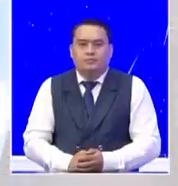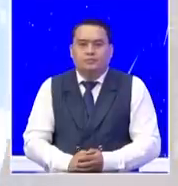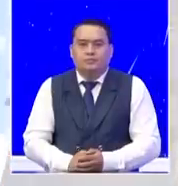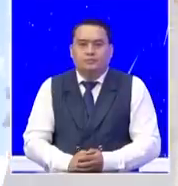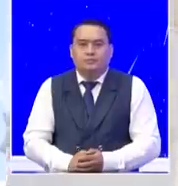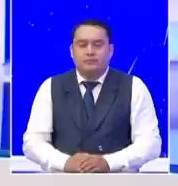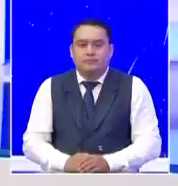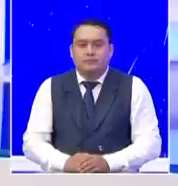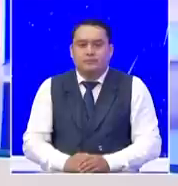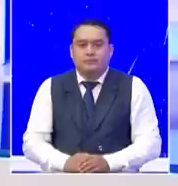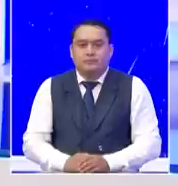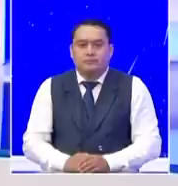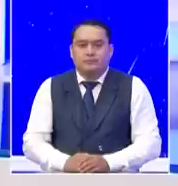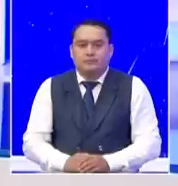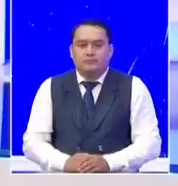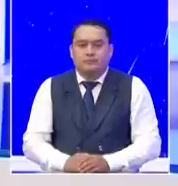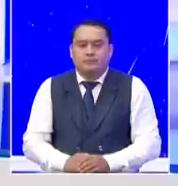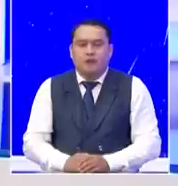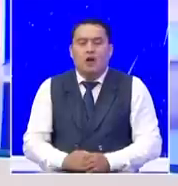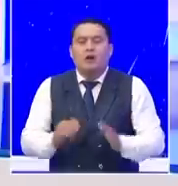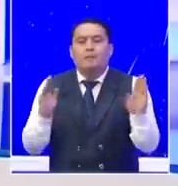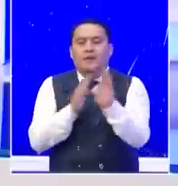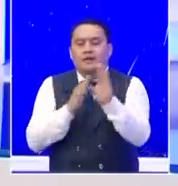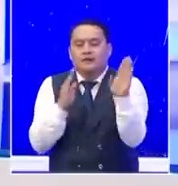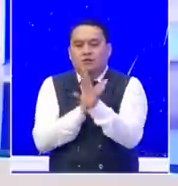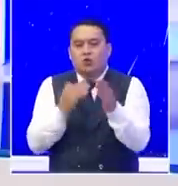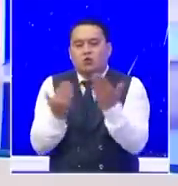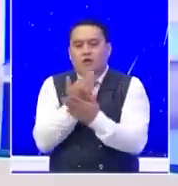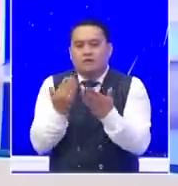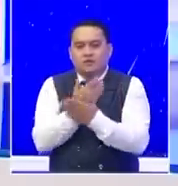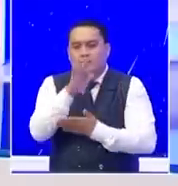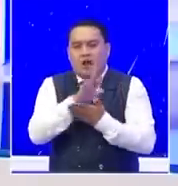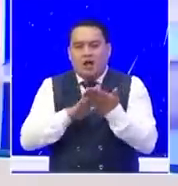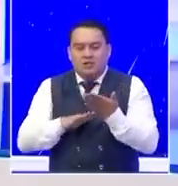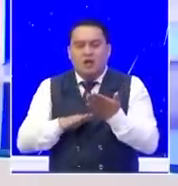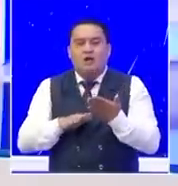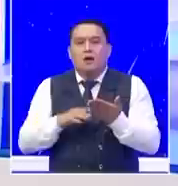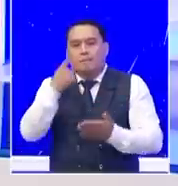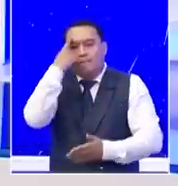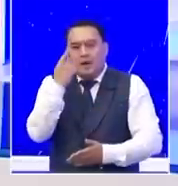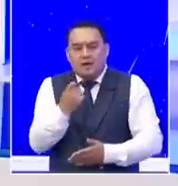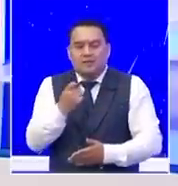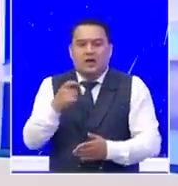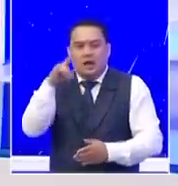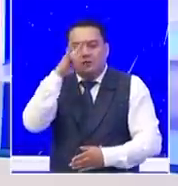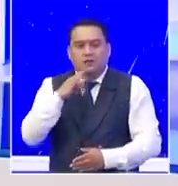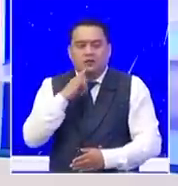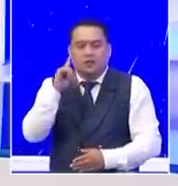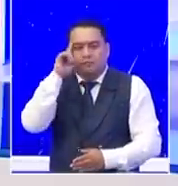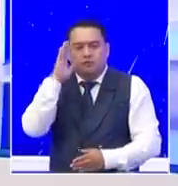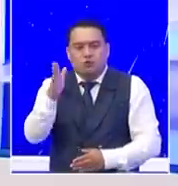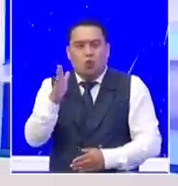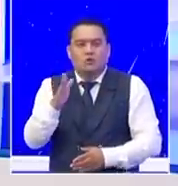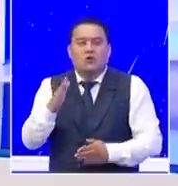Талдыкурган. И в завершение нашего выпуска штормовое предупреждение. На основании прогноза Казгидромет